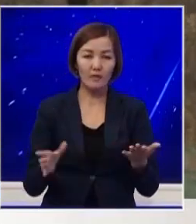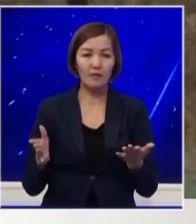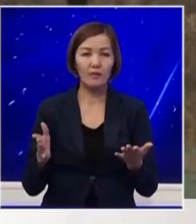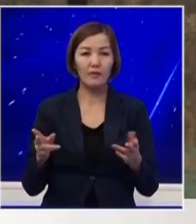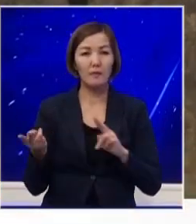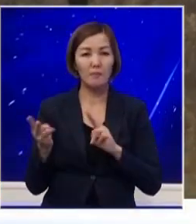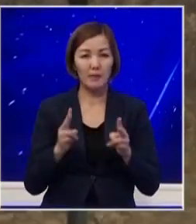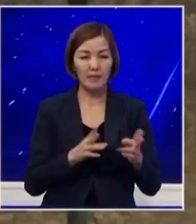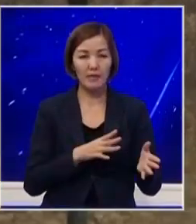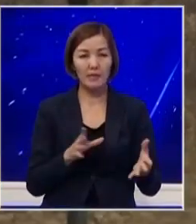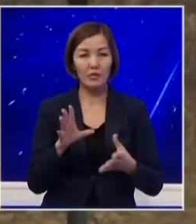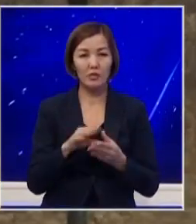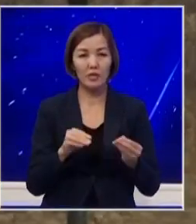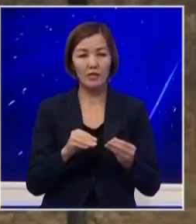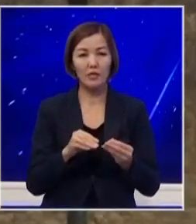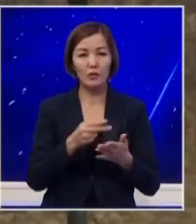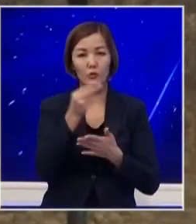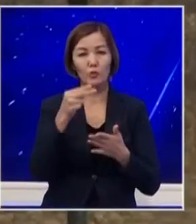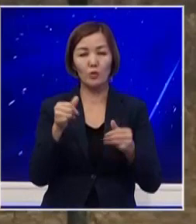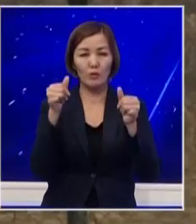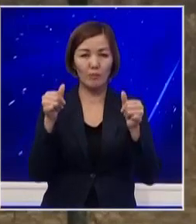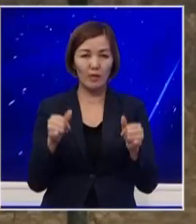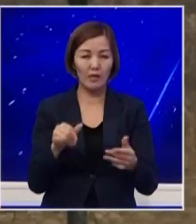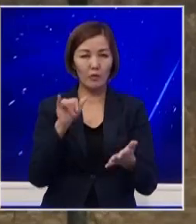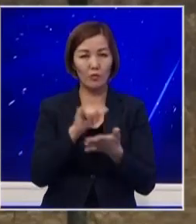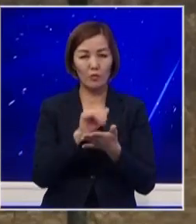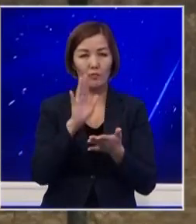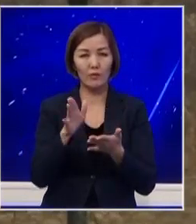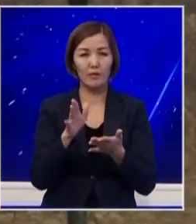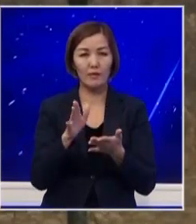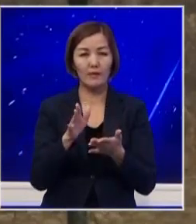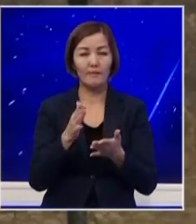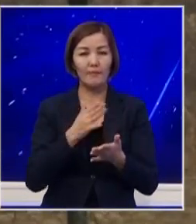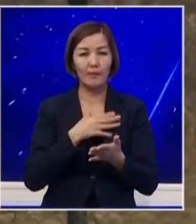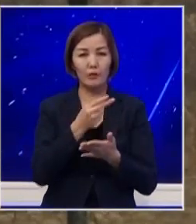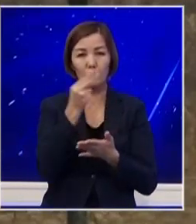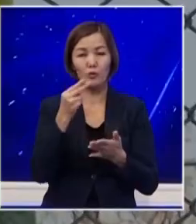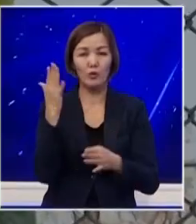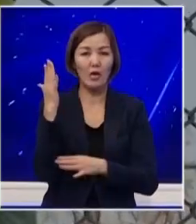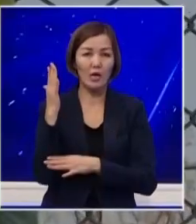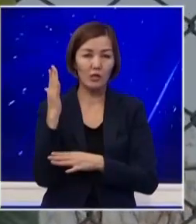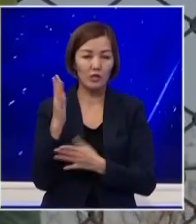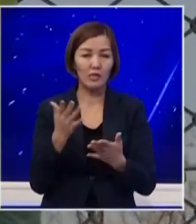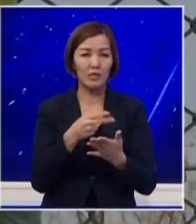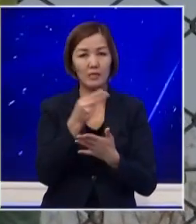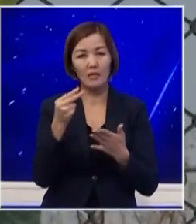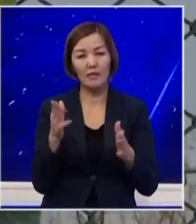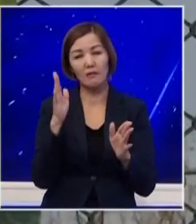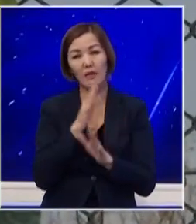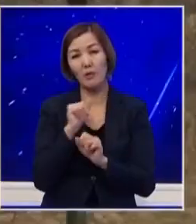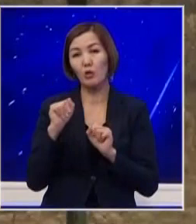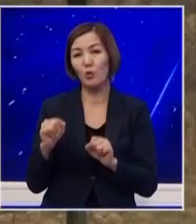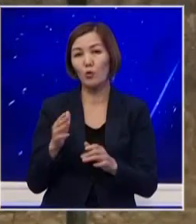Өлен, би және де плакат қорғап келдік. Плакатымызға біз ағаштарды салдық. Табиғатты